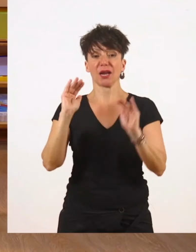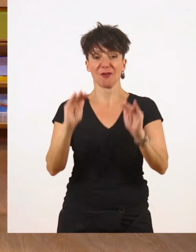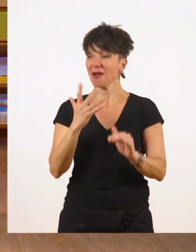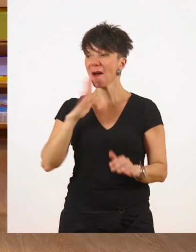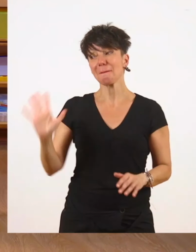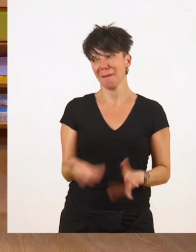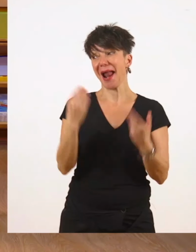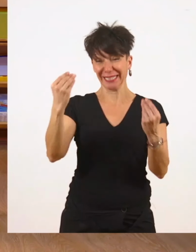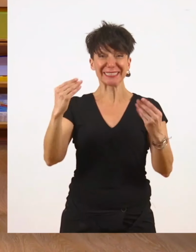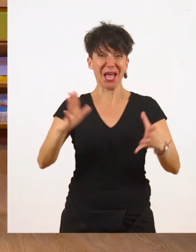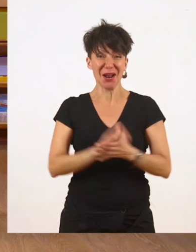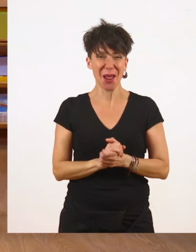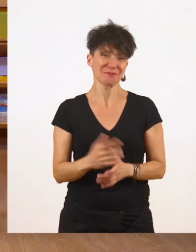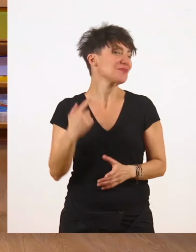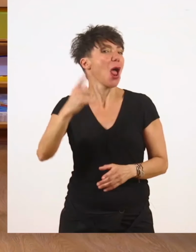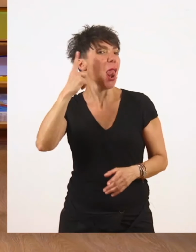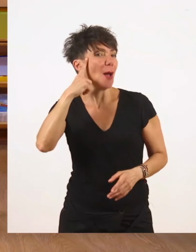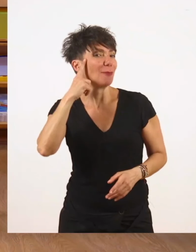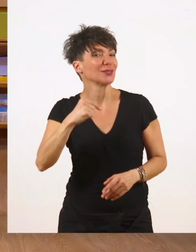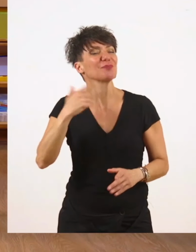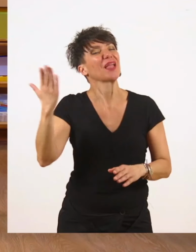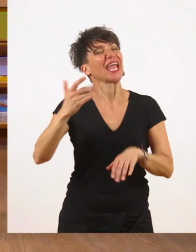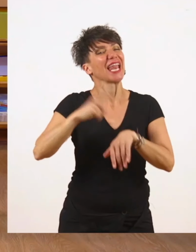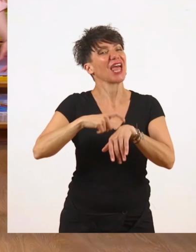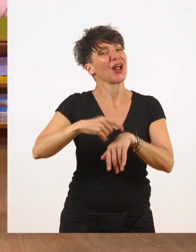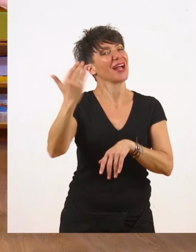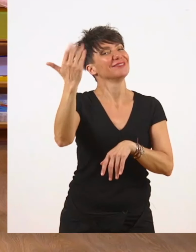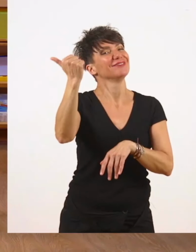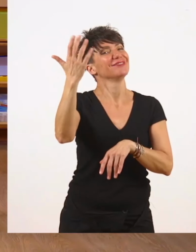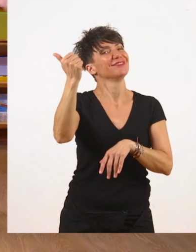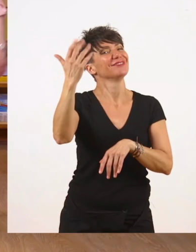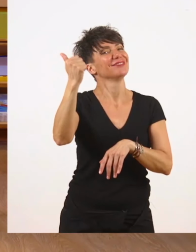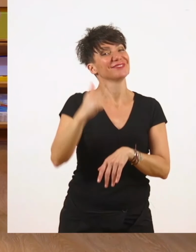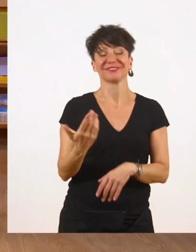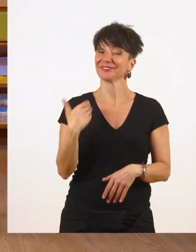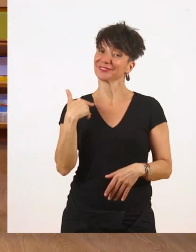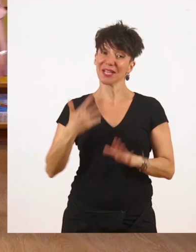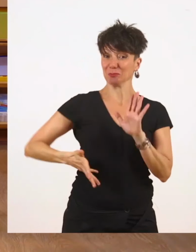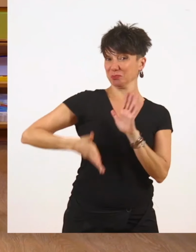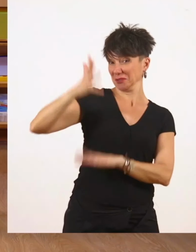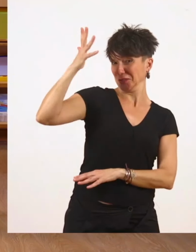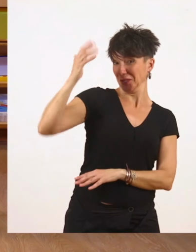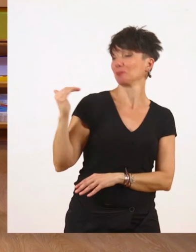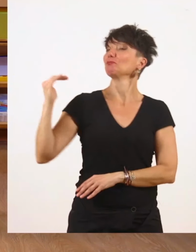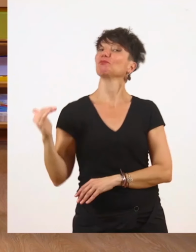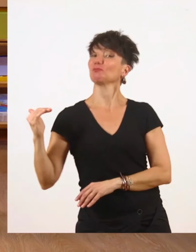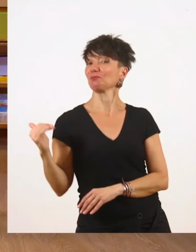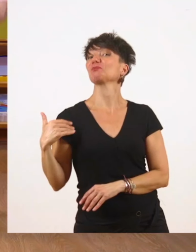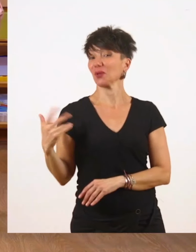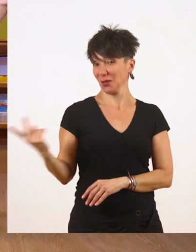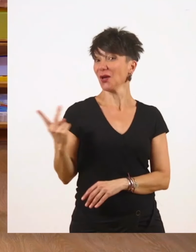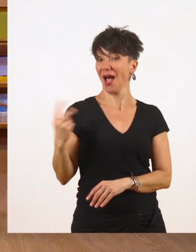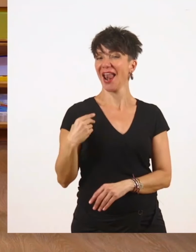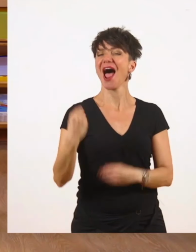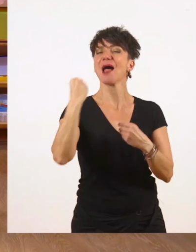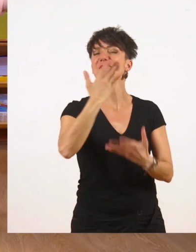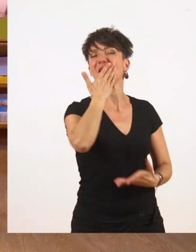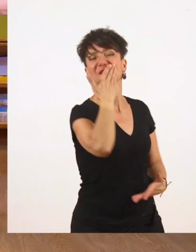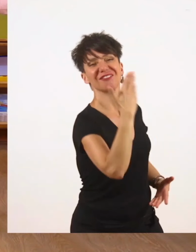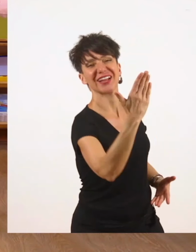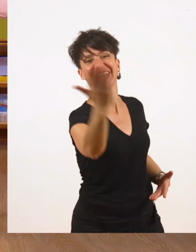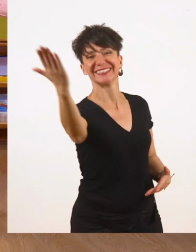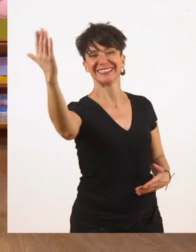πέρασα καλά. Και νομίζω ότι εδώ ήρθε η ώρα να χαιρετήσουμε τα παιδιά. Α, από τη Σπυριδούλα. Και από την Ηλέκτρα. Ένα